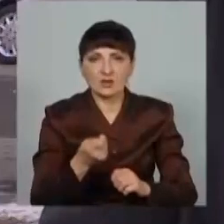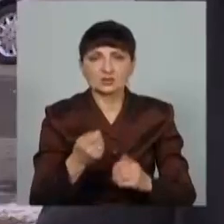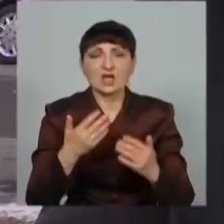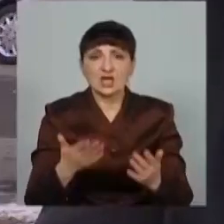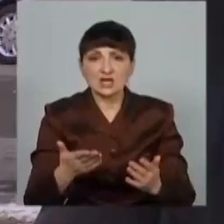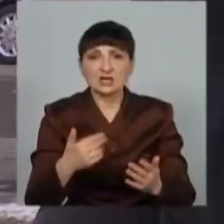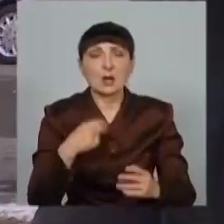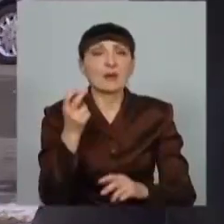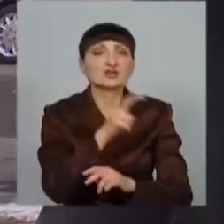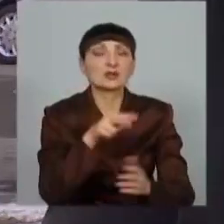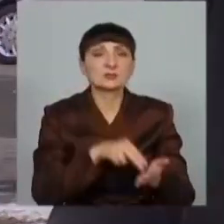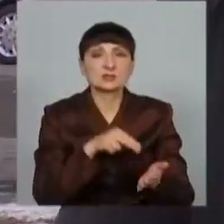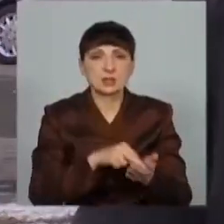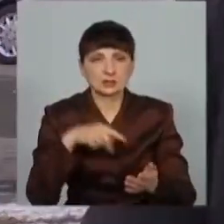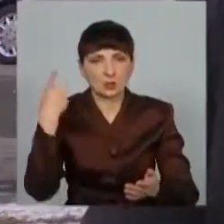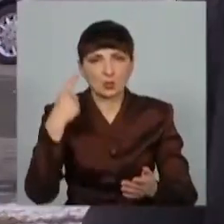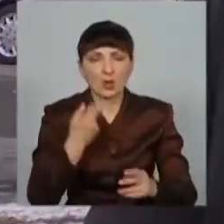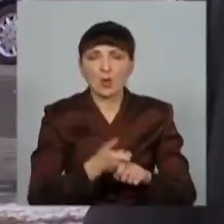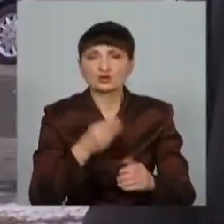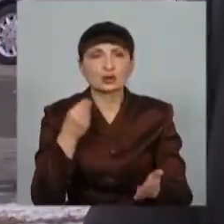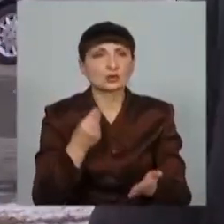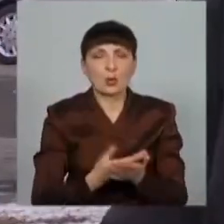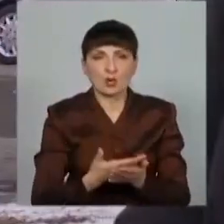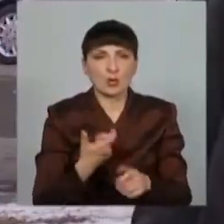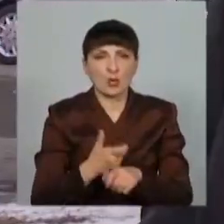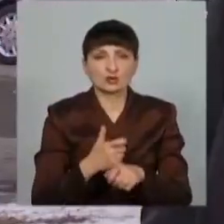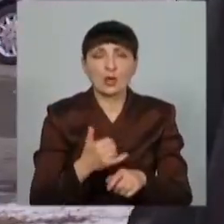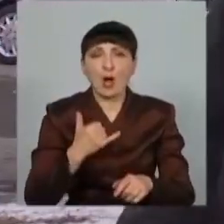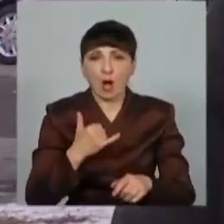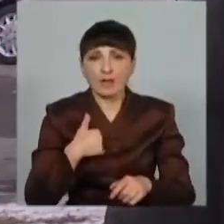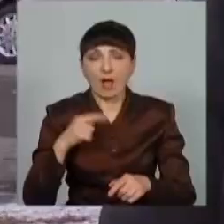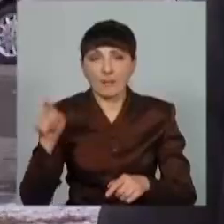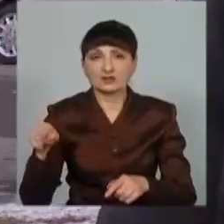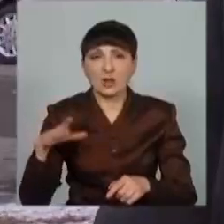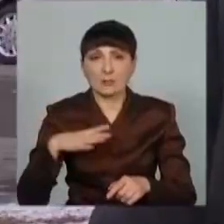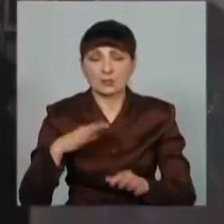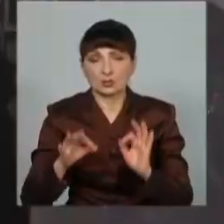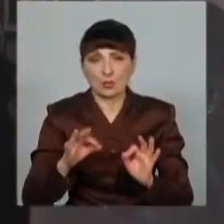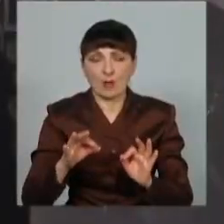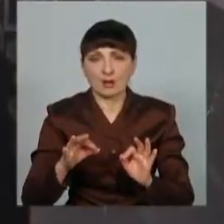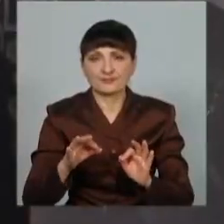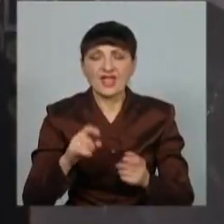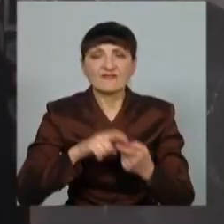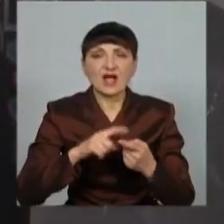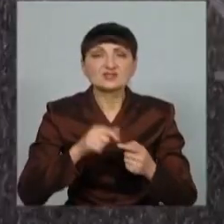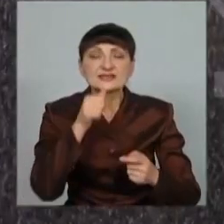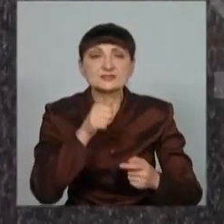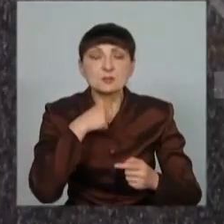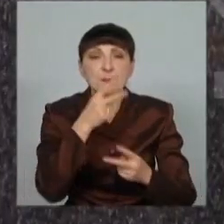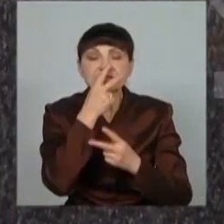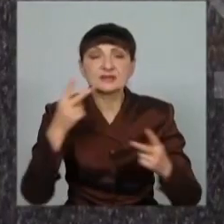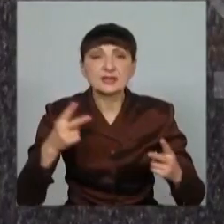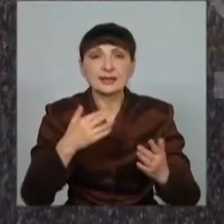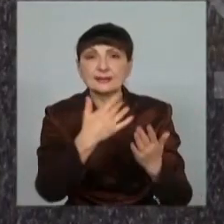пошла там цены вообще они говорят ну очень дорого очень дорого у нас тут вообще хорошо в качестве эксперимента мы посмотрели